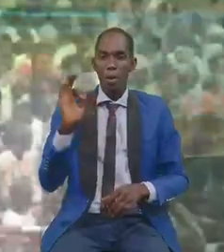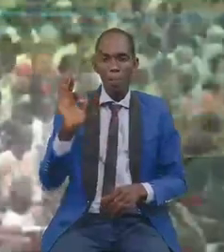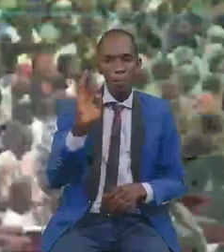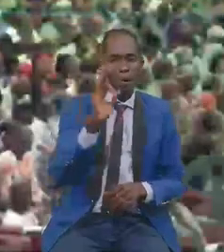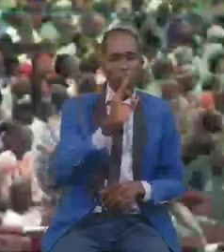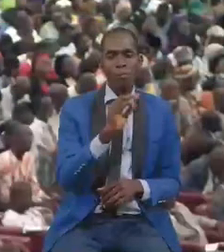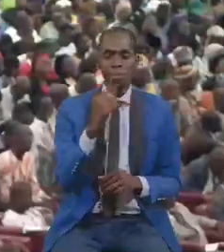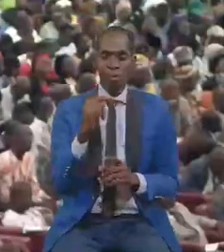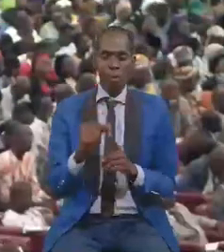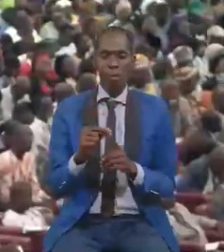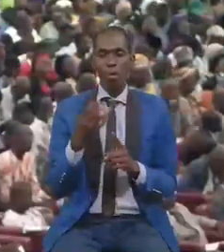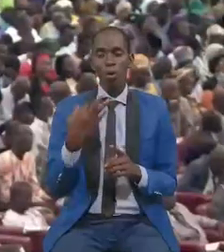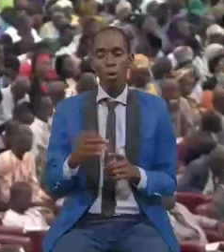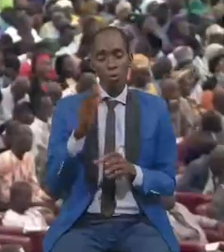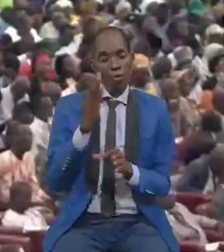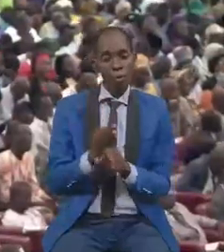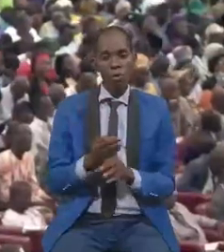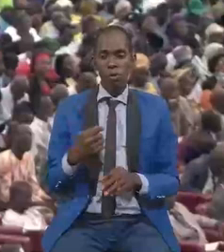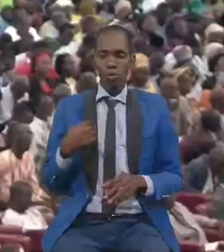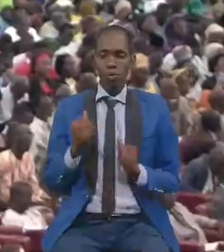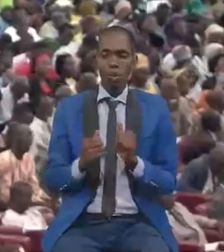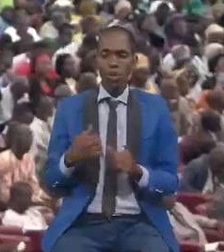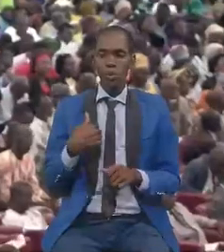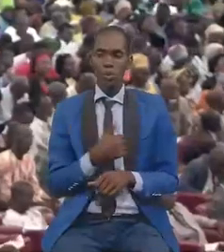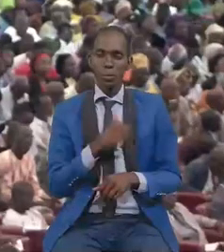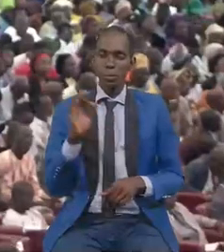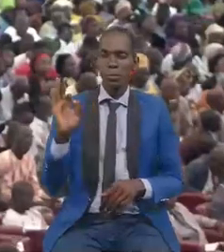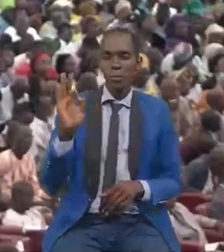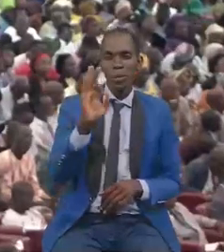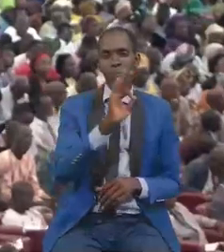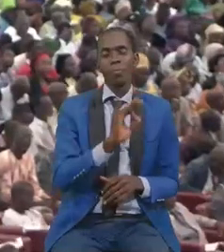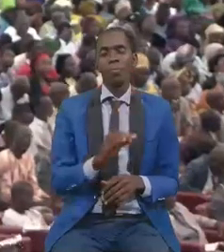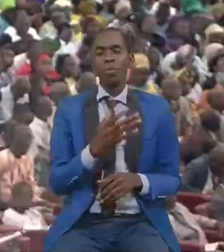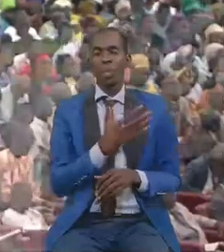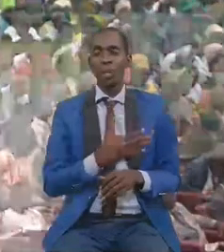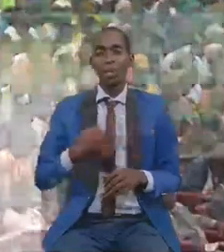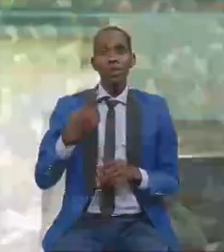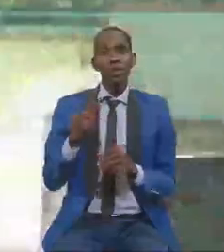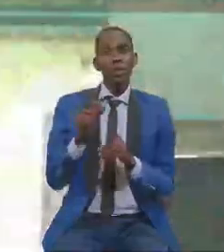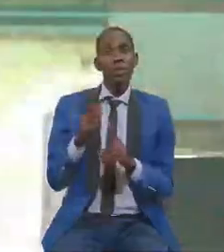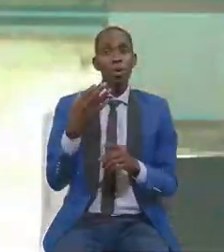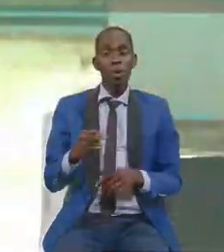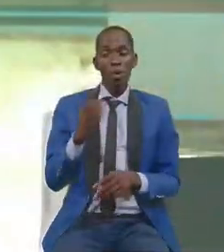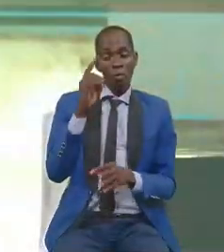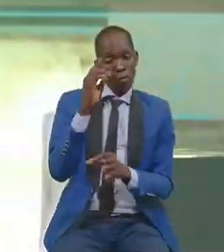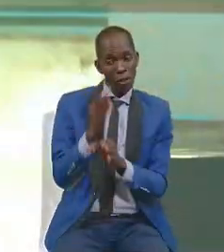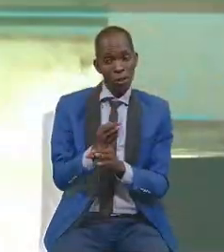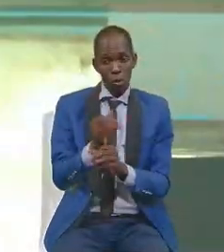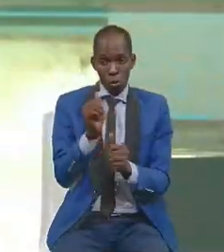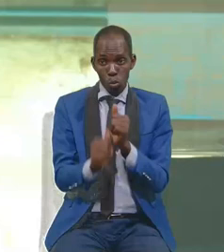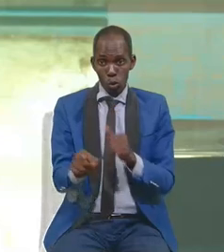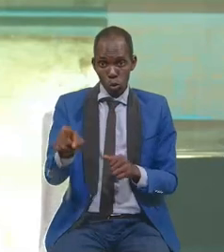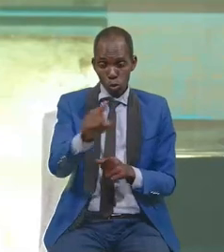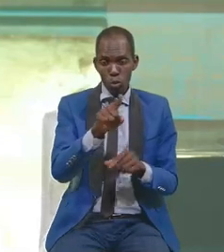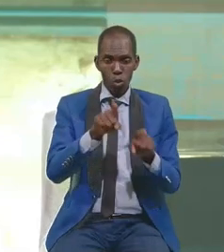foi que nous prêchons. La parole de foi que toi-même tu